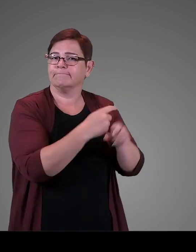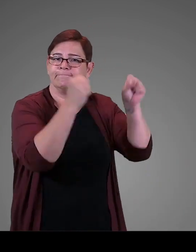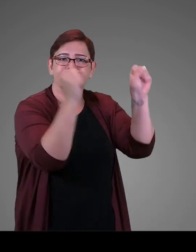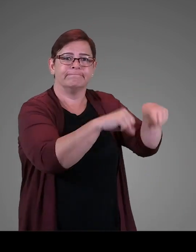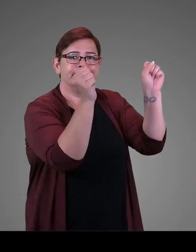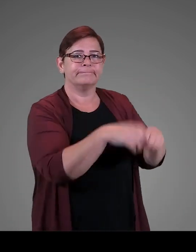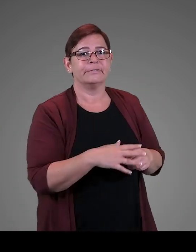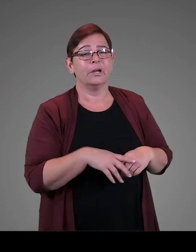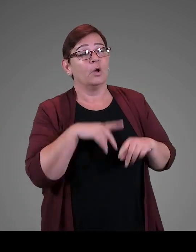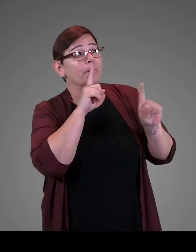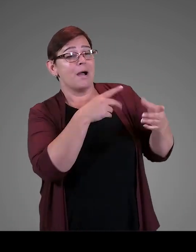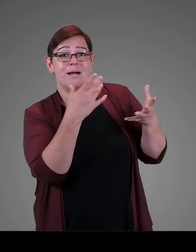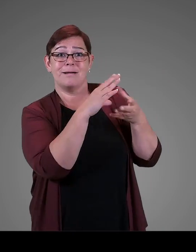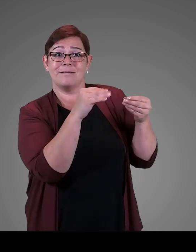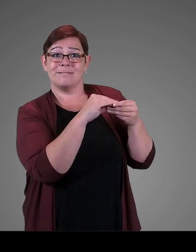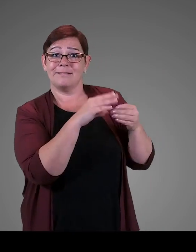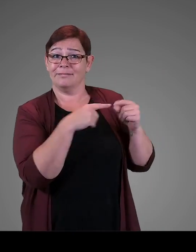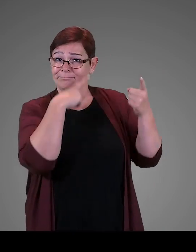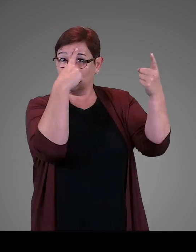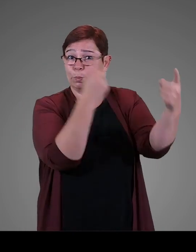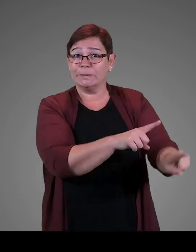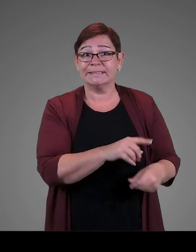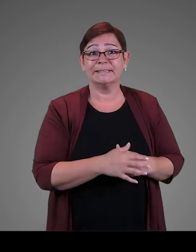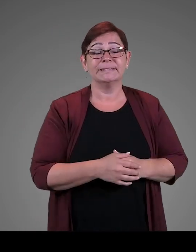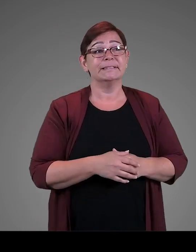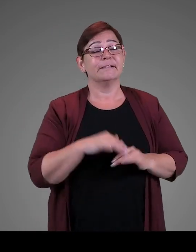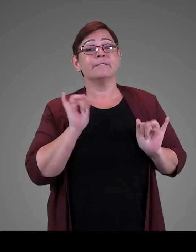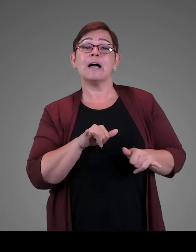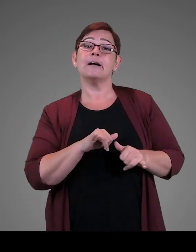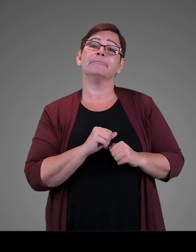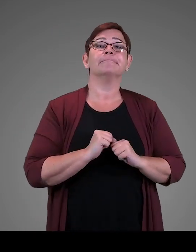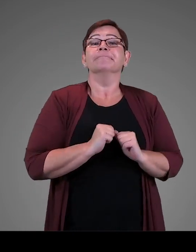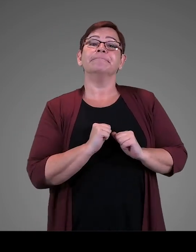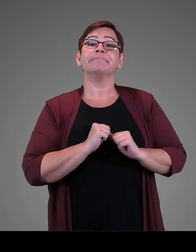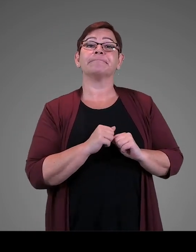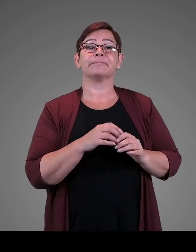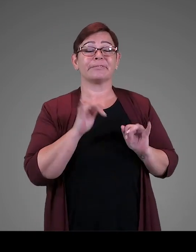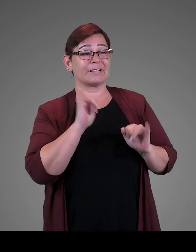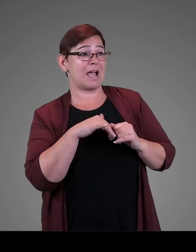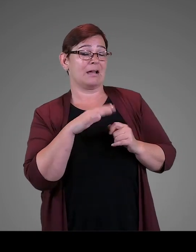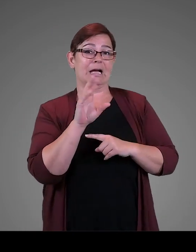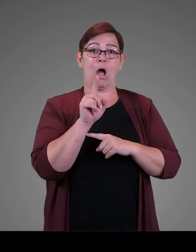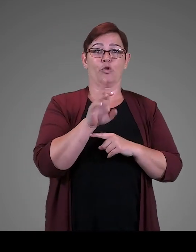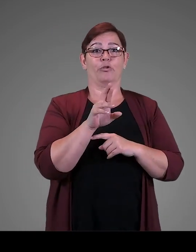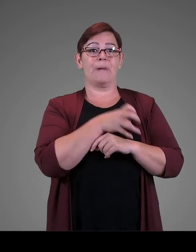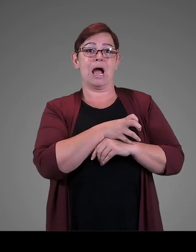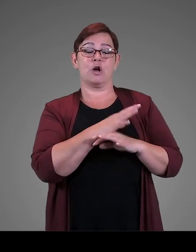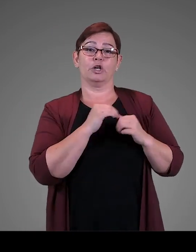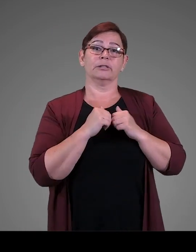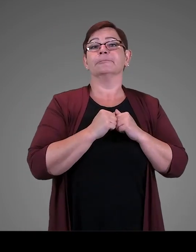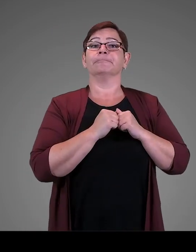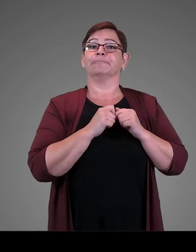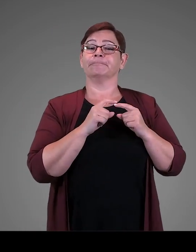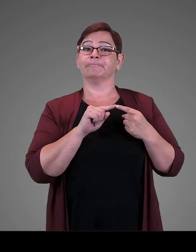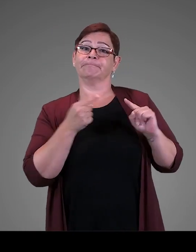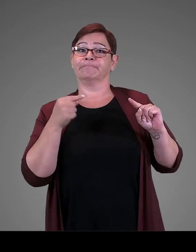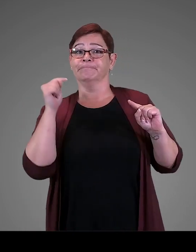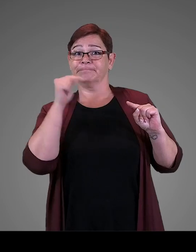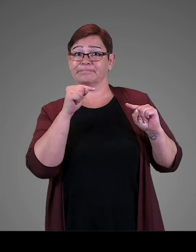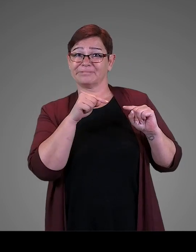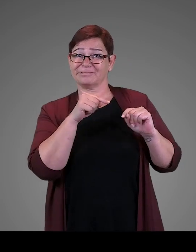Et puisqu'on agit dans l'idéalisme, on est toujours confronté à une réalité frustrante. Donc, mais ça appelle aussi à une